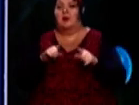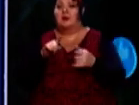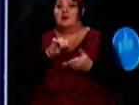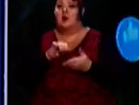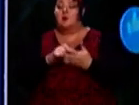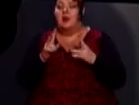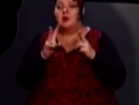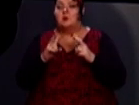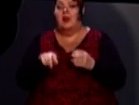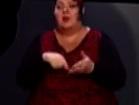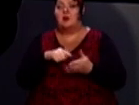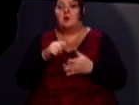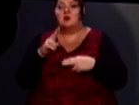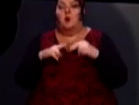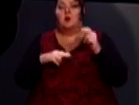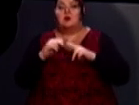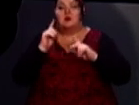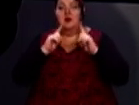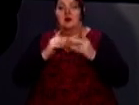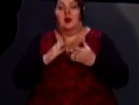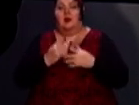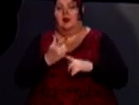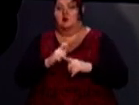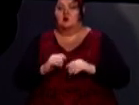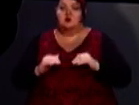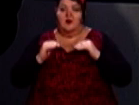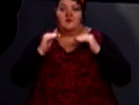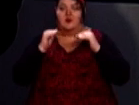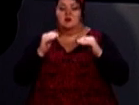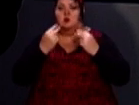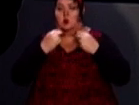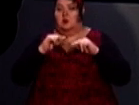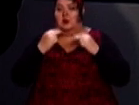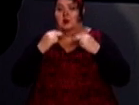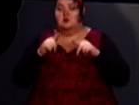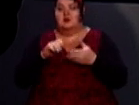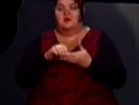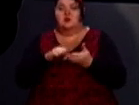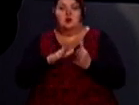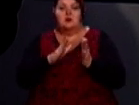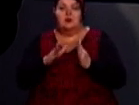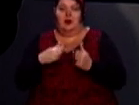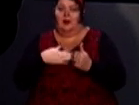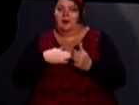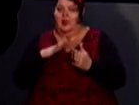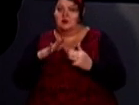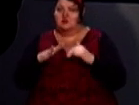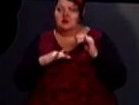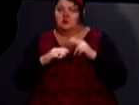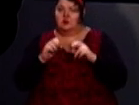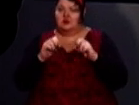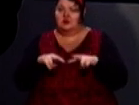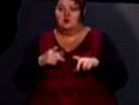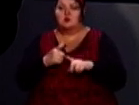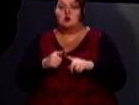на містобудівних радах, вона є дуже високої якості. Це відзначають не тільки полтавські наші спеціалісти. У нас